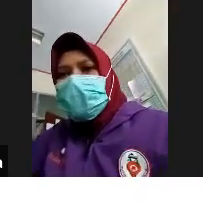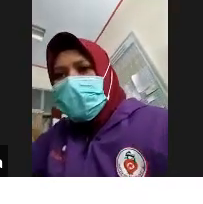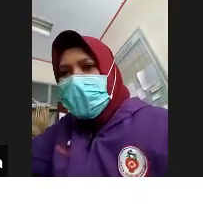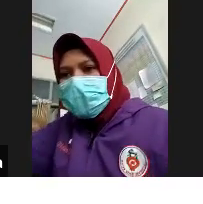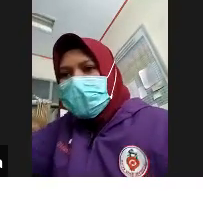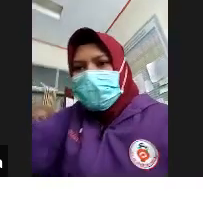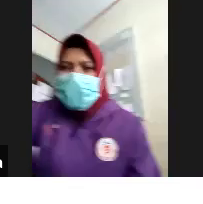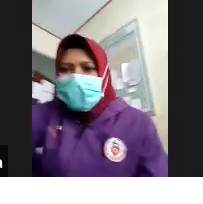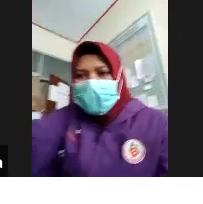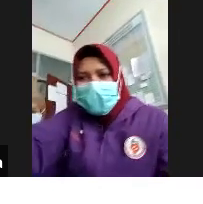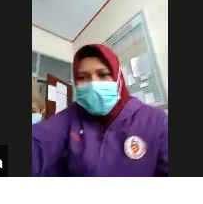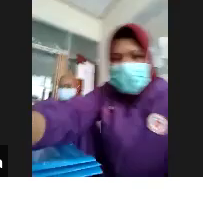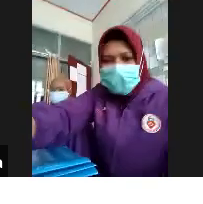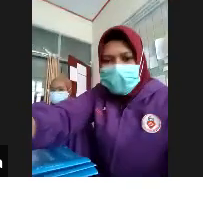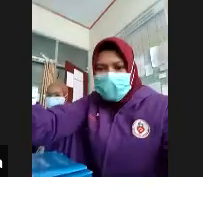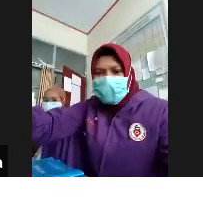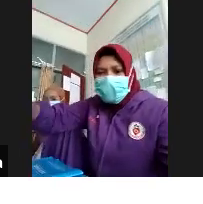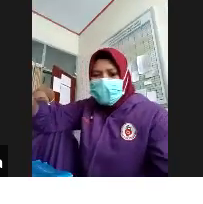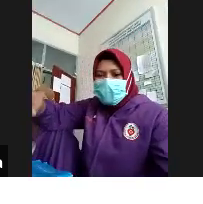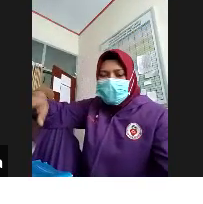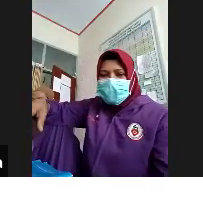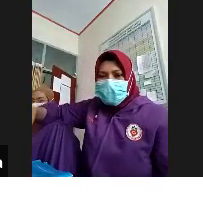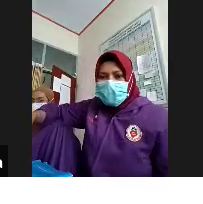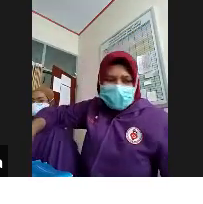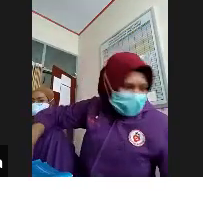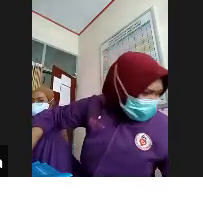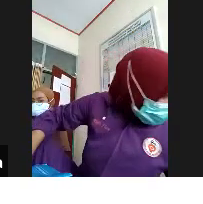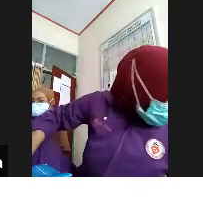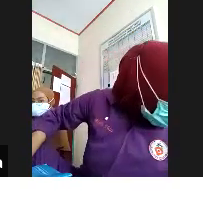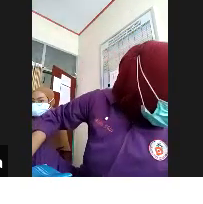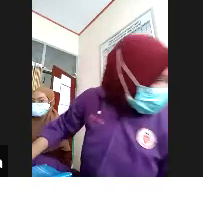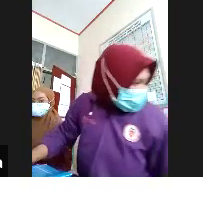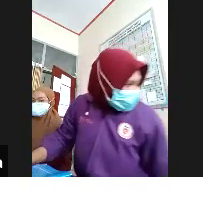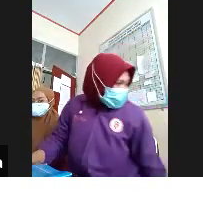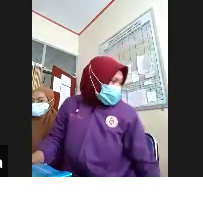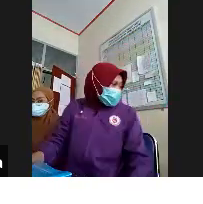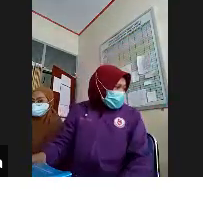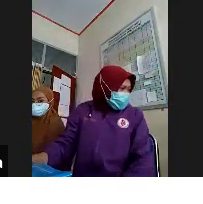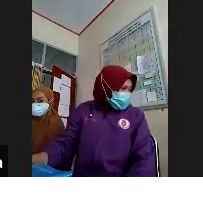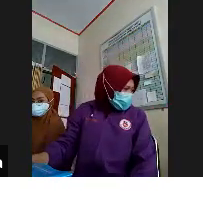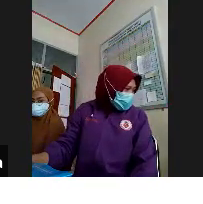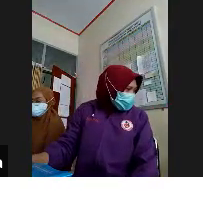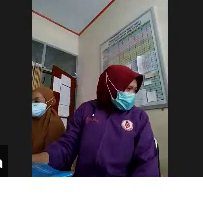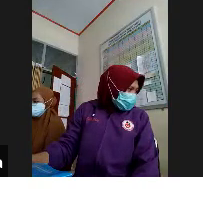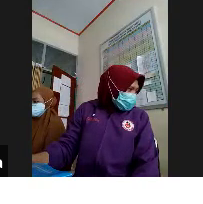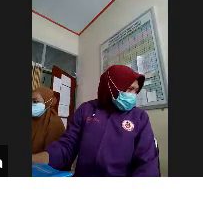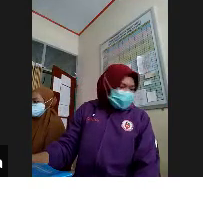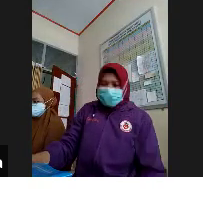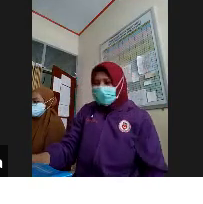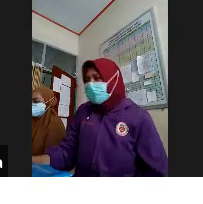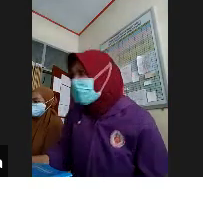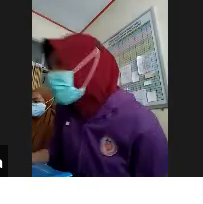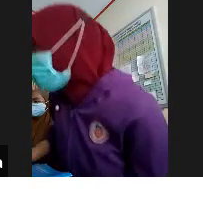tatap muka, pilih ruangan terbuka atau bersirkulasi udara baik. Jika rapat di ruangan tertutup,